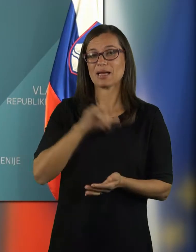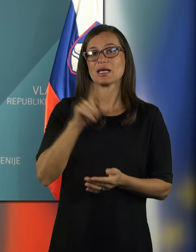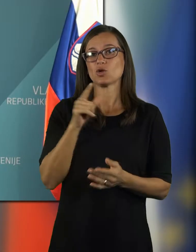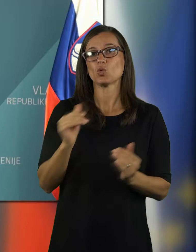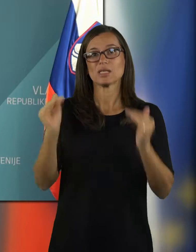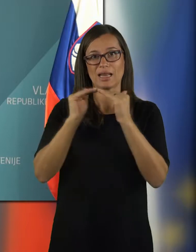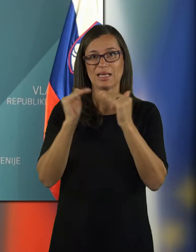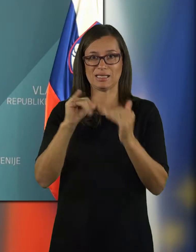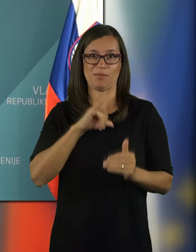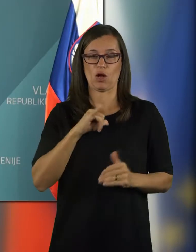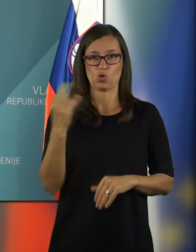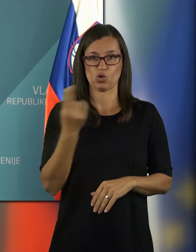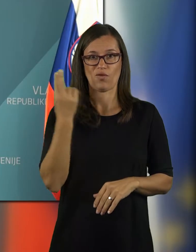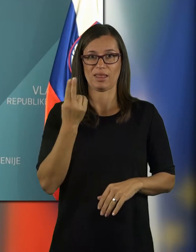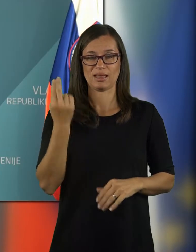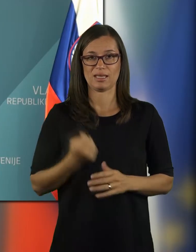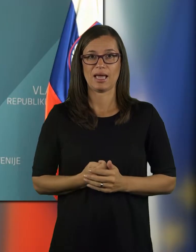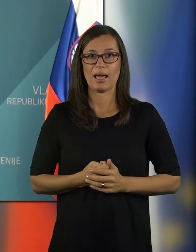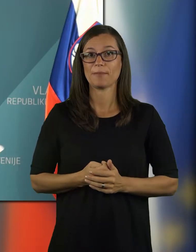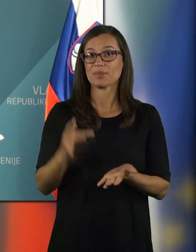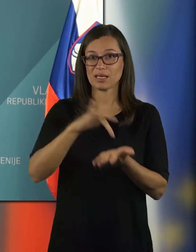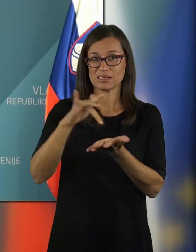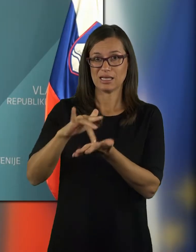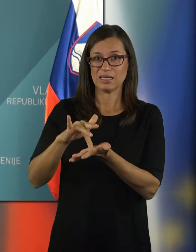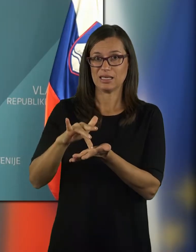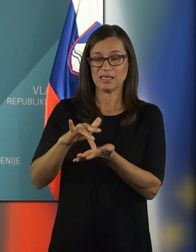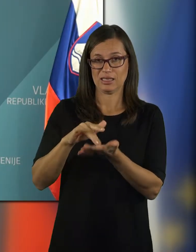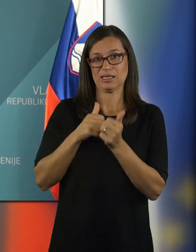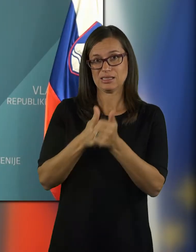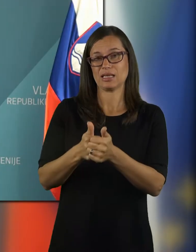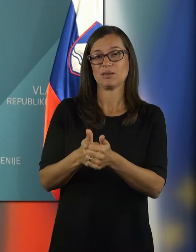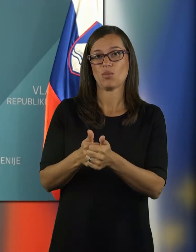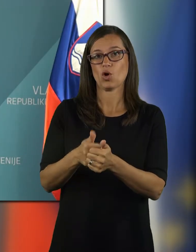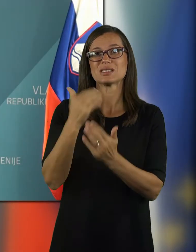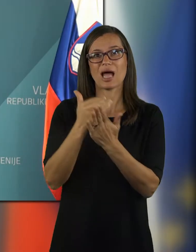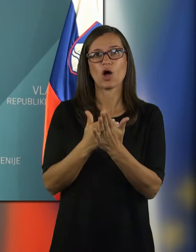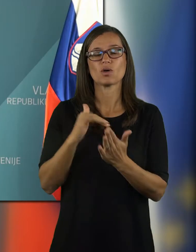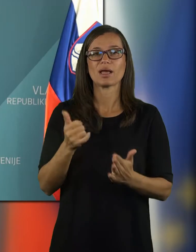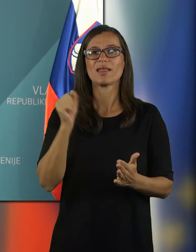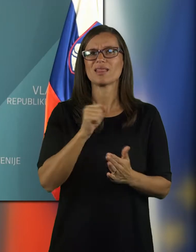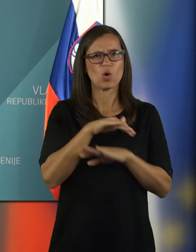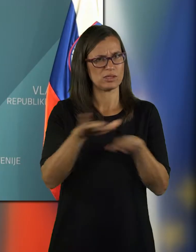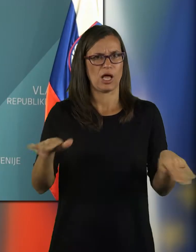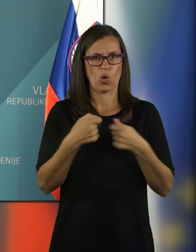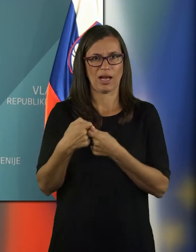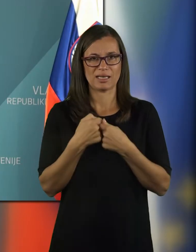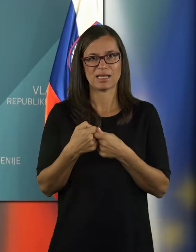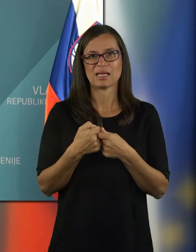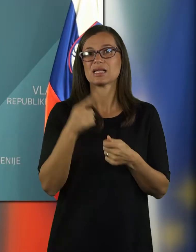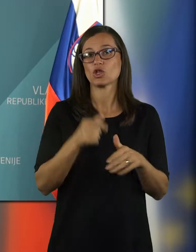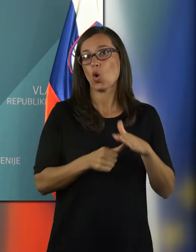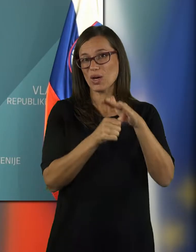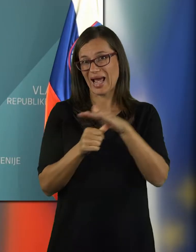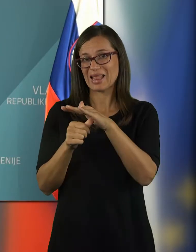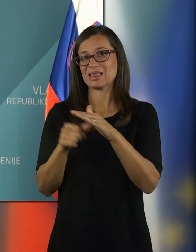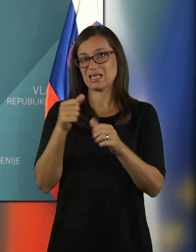Banko Slovenije. In cilji, ki se zasledujemo zakonom, so predvsem, da vse organizacije in